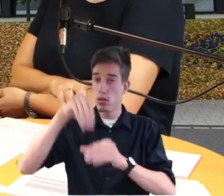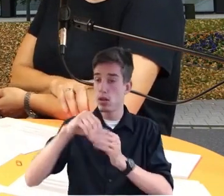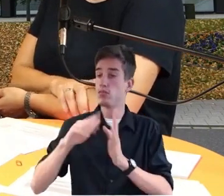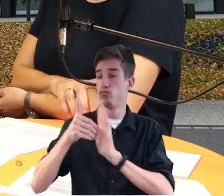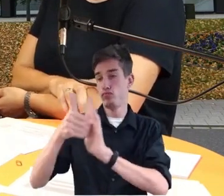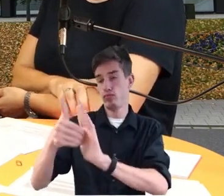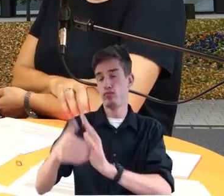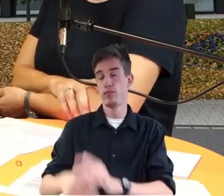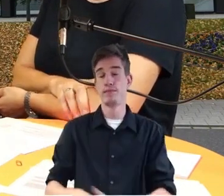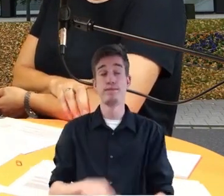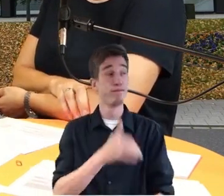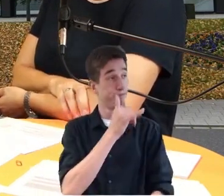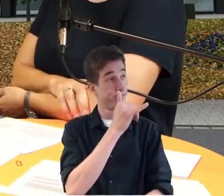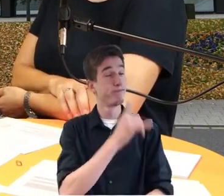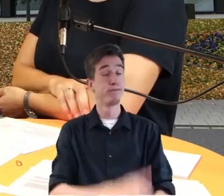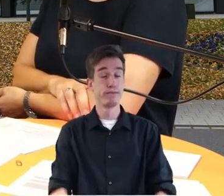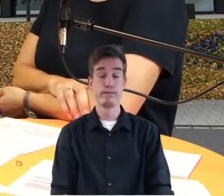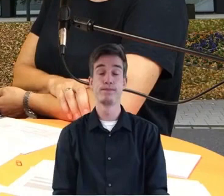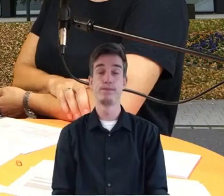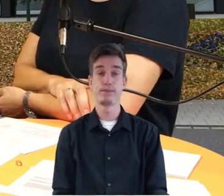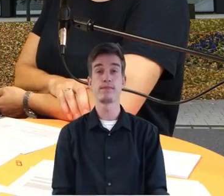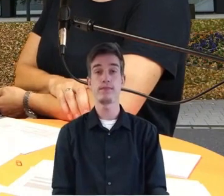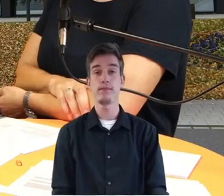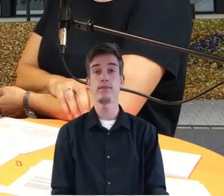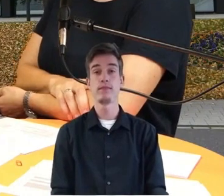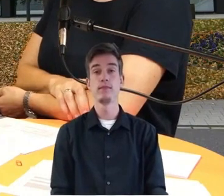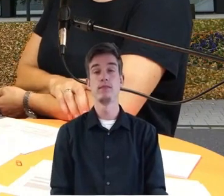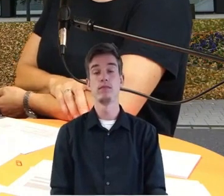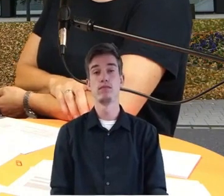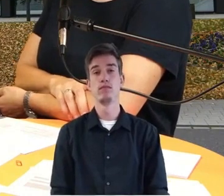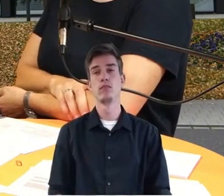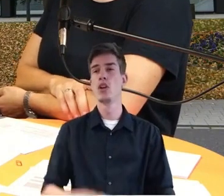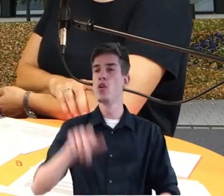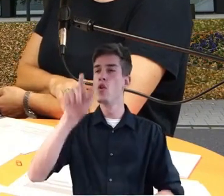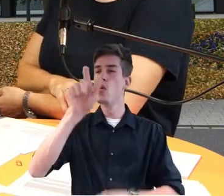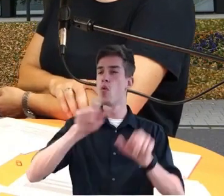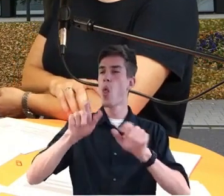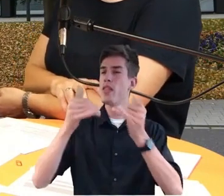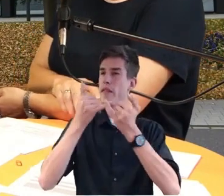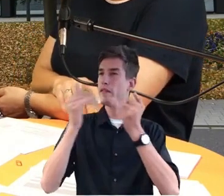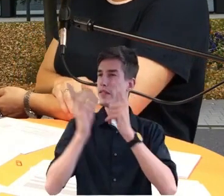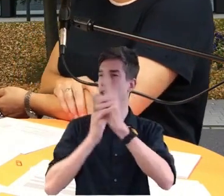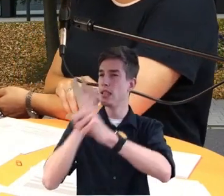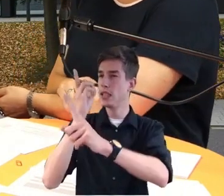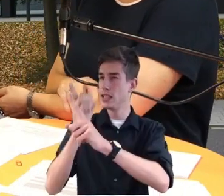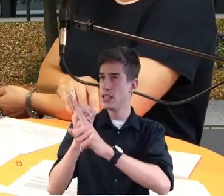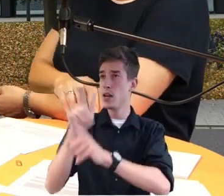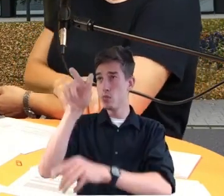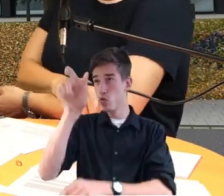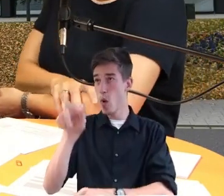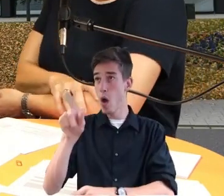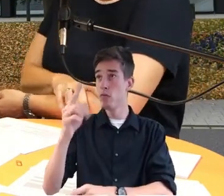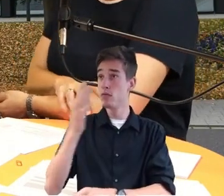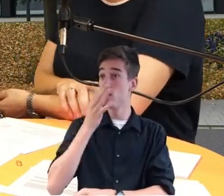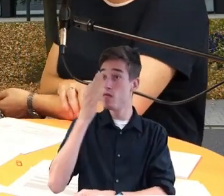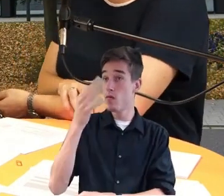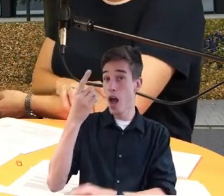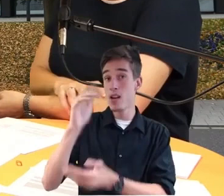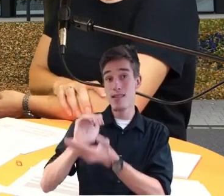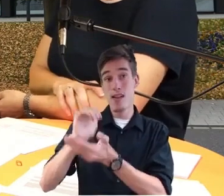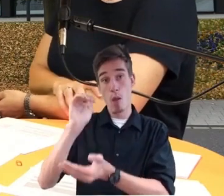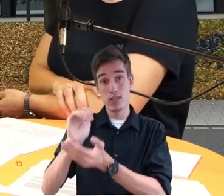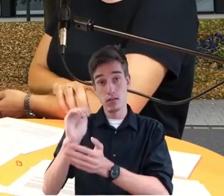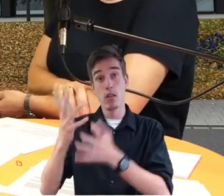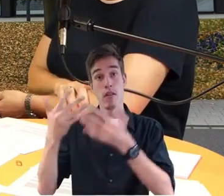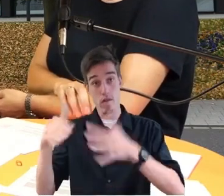und wie kommen die leute zu ihnen das heißt sie sprechen sie an ob kapazitäten frei sind